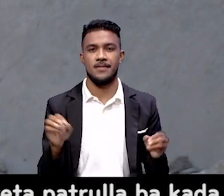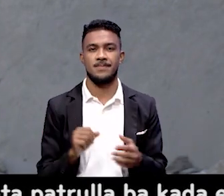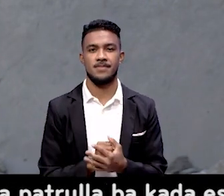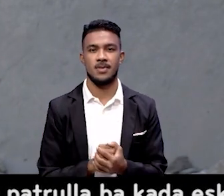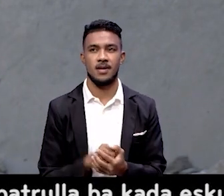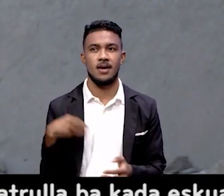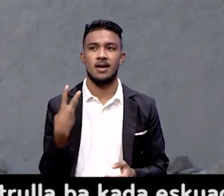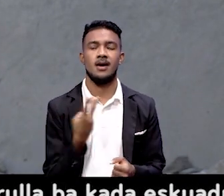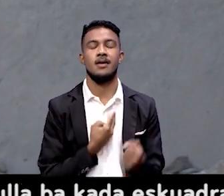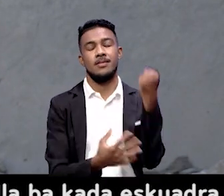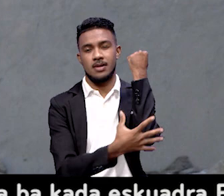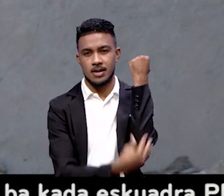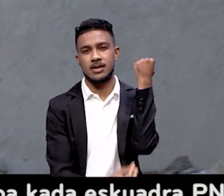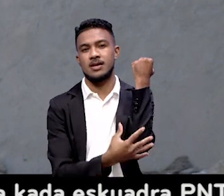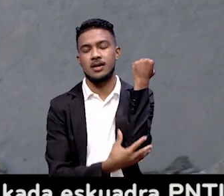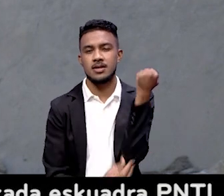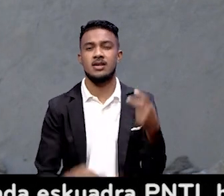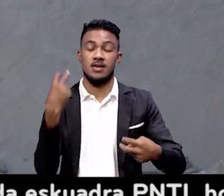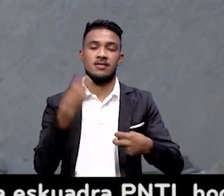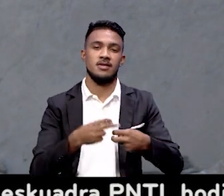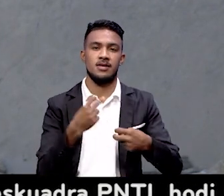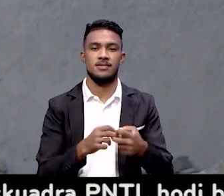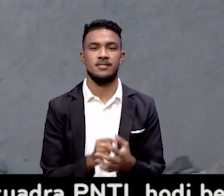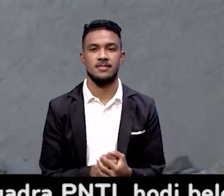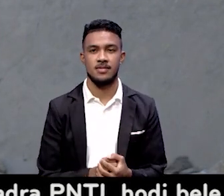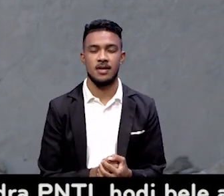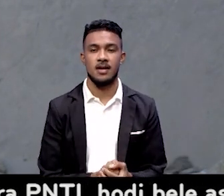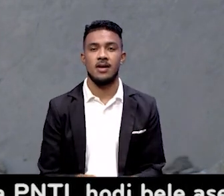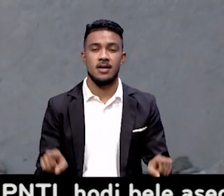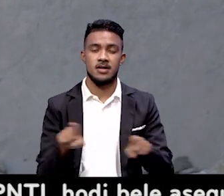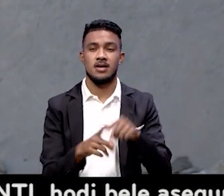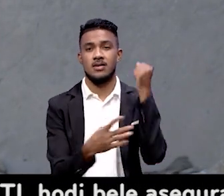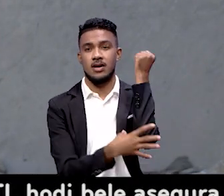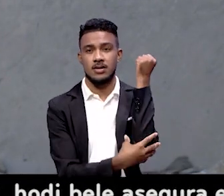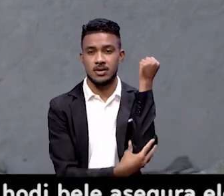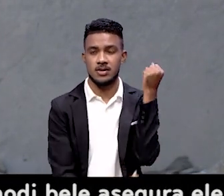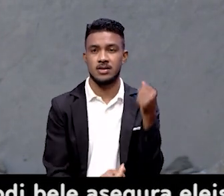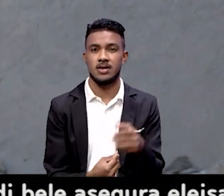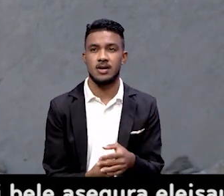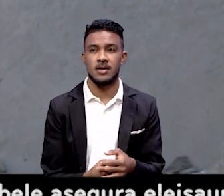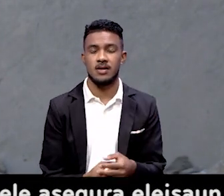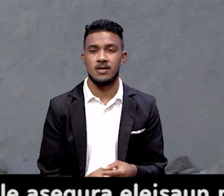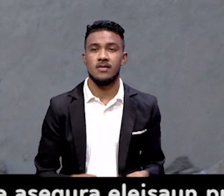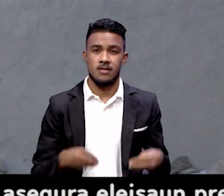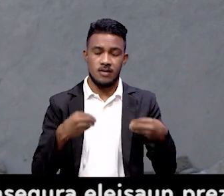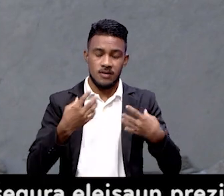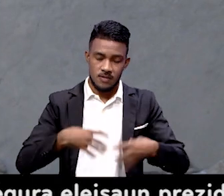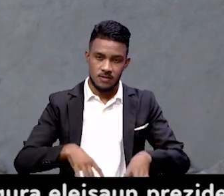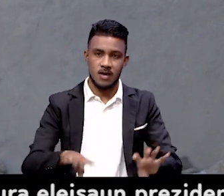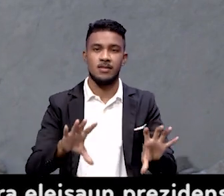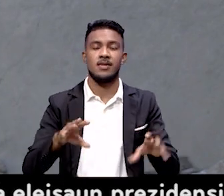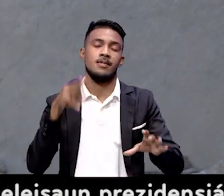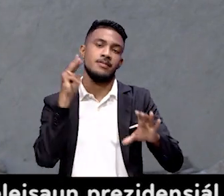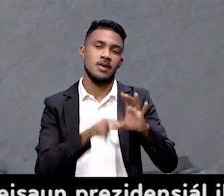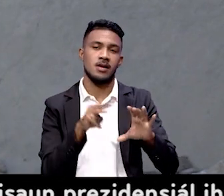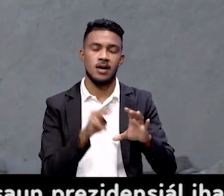An kasihan ini kasihan hati. Hasilnya, hasilnya ubah kampi dari liman, kopi dari liman, pak makaru sini,